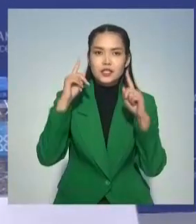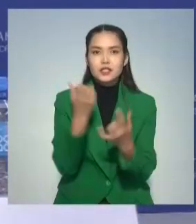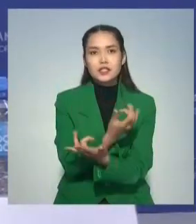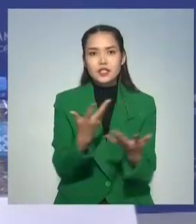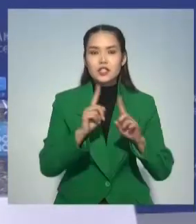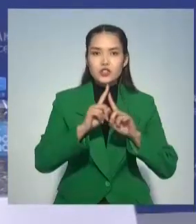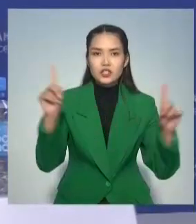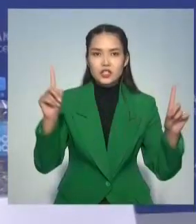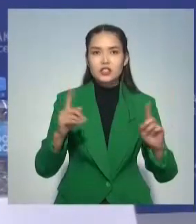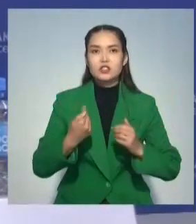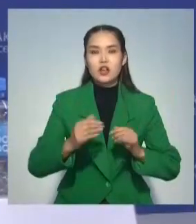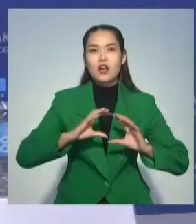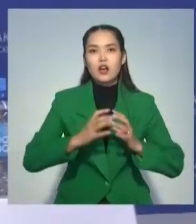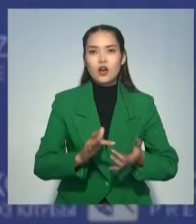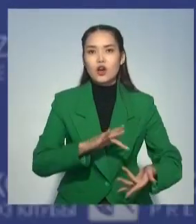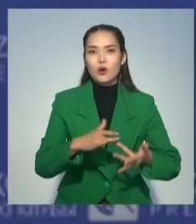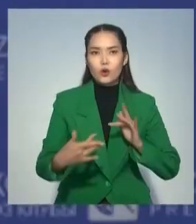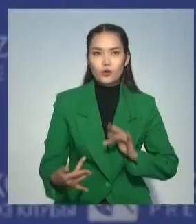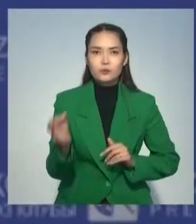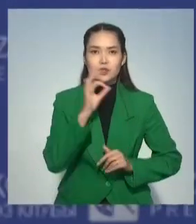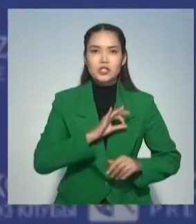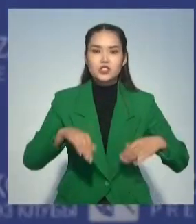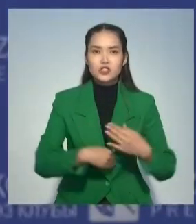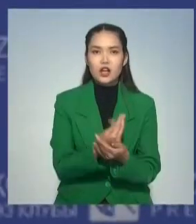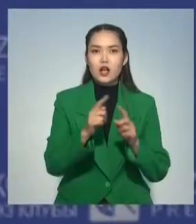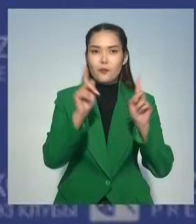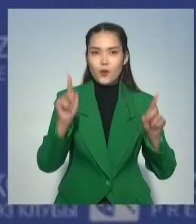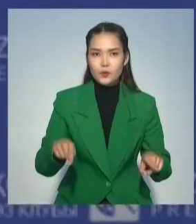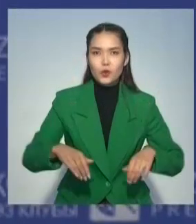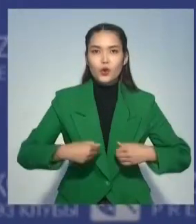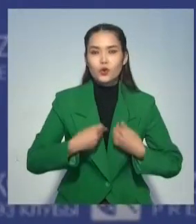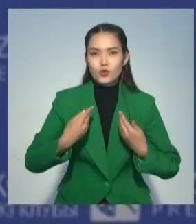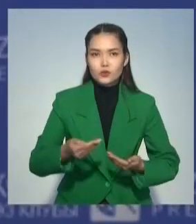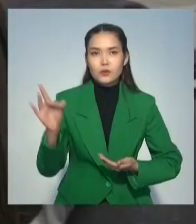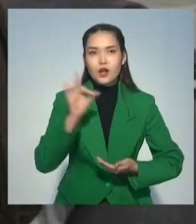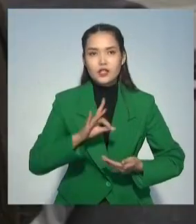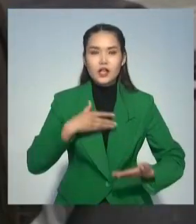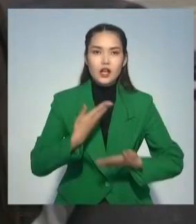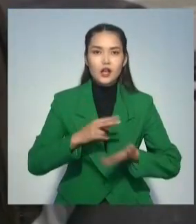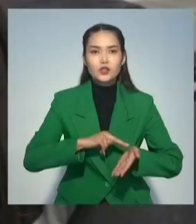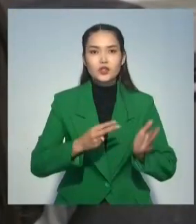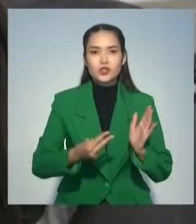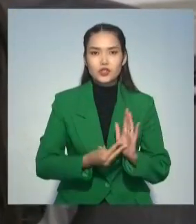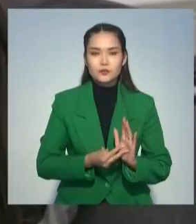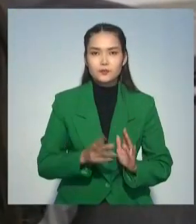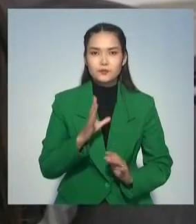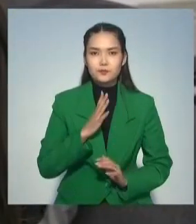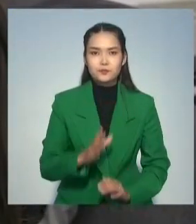ерекшеленген белсенділерге әлеуметтік желілер арқылы жаңа платформалар ұсынып, заманауи пікірталастар ұйымдастыратындарын